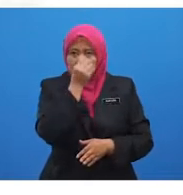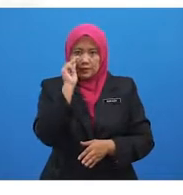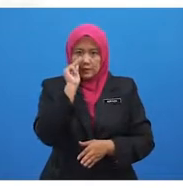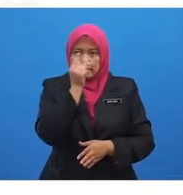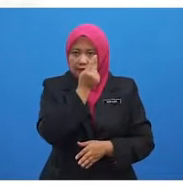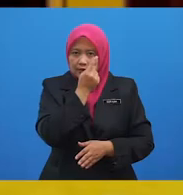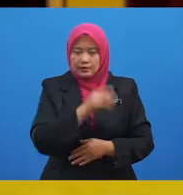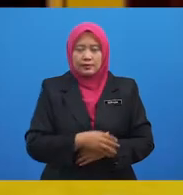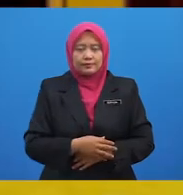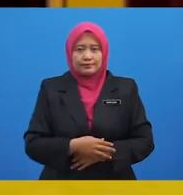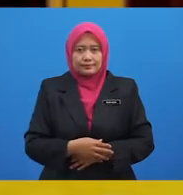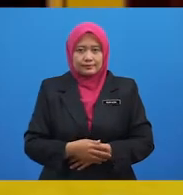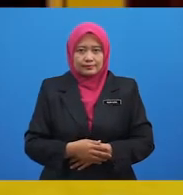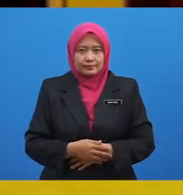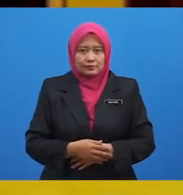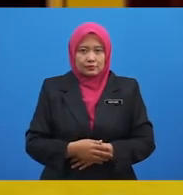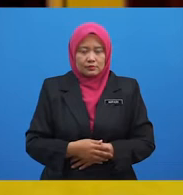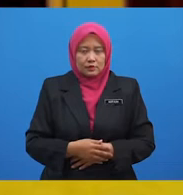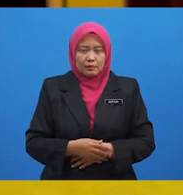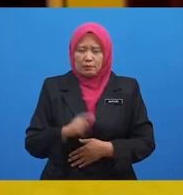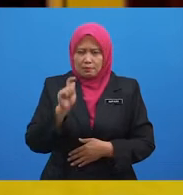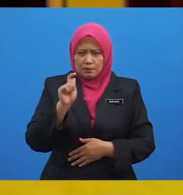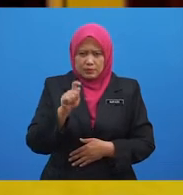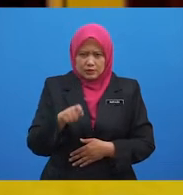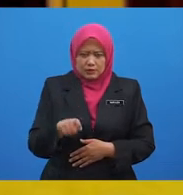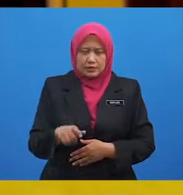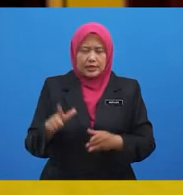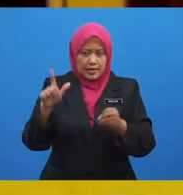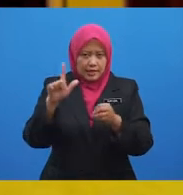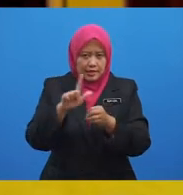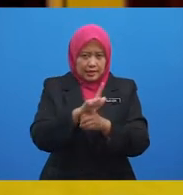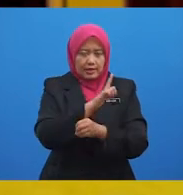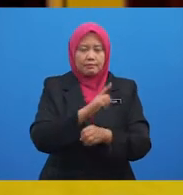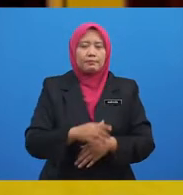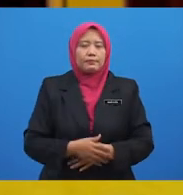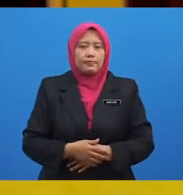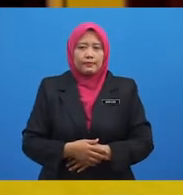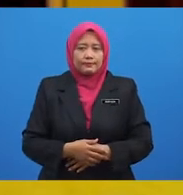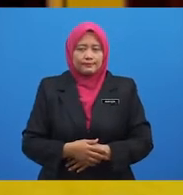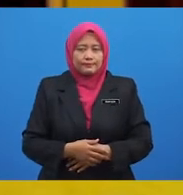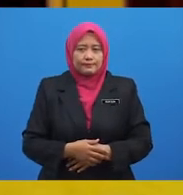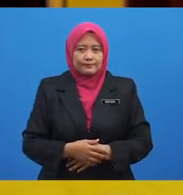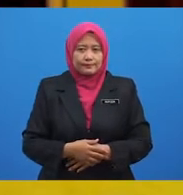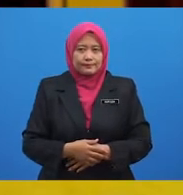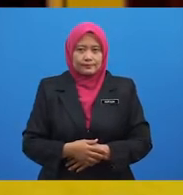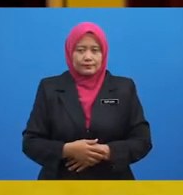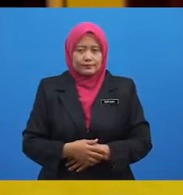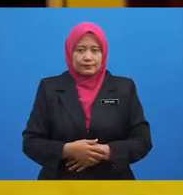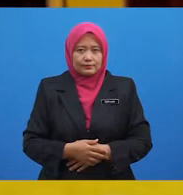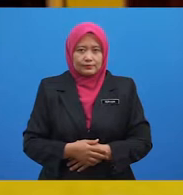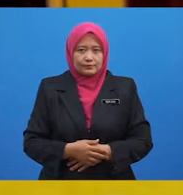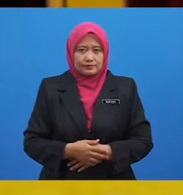layang-layang. Begitu terperinci jawapan yang diberikan tadi ya murid-murid. Jadi, memandangkan jumlah markah